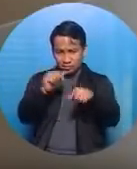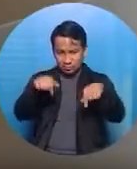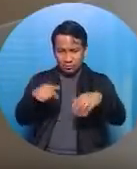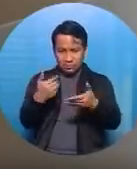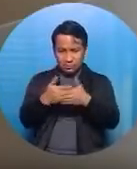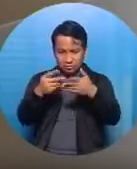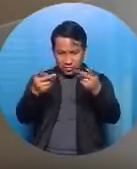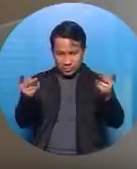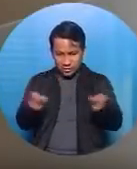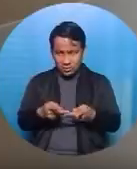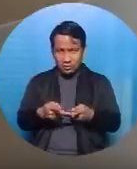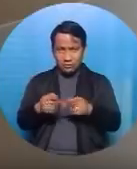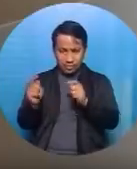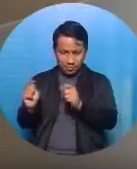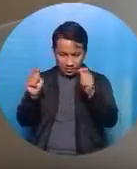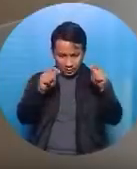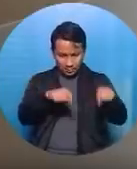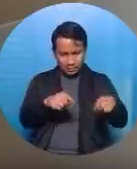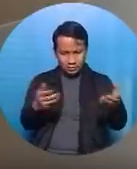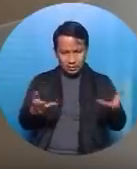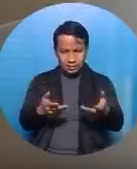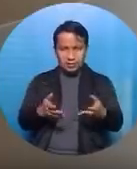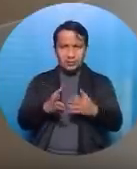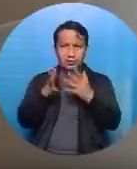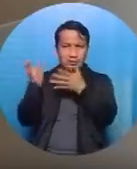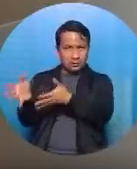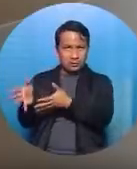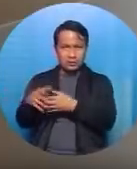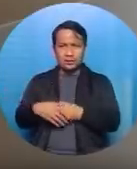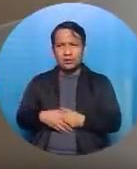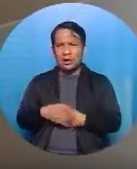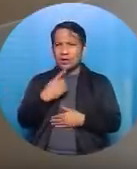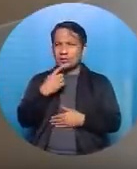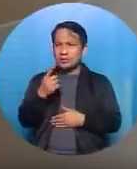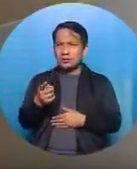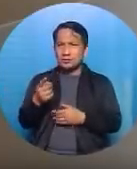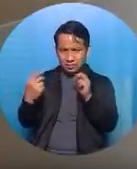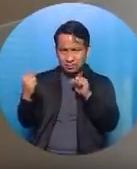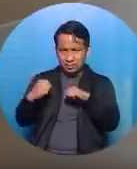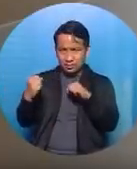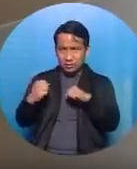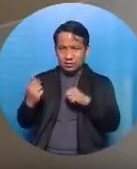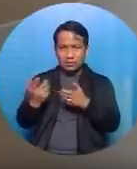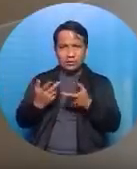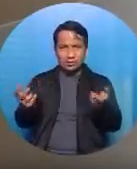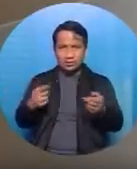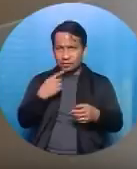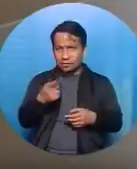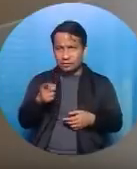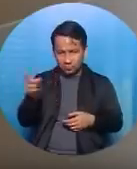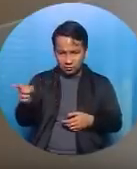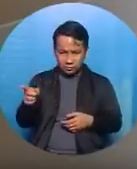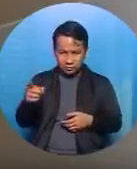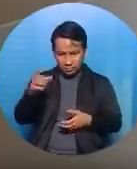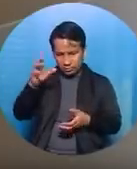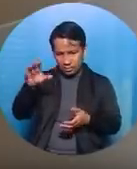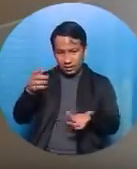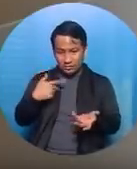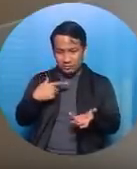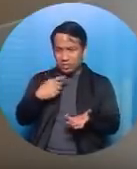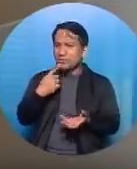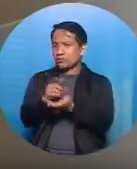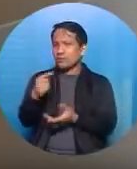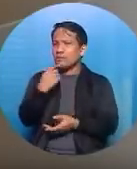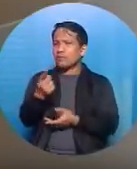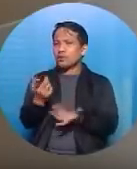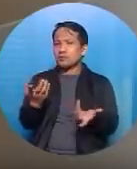sa lugar namin, lilipat siya dito at iiwanan ka na niya. Yun ang usapan namin. Kahit itanong mo pa yan kay Malpima Sinahon, ayan ang